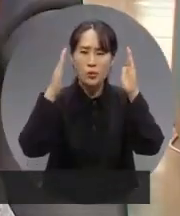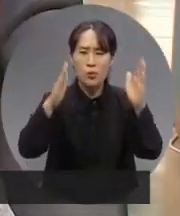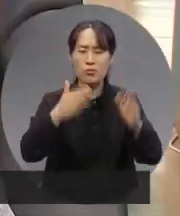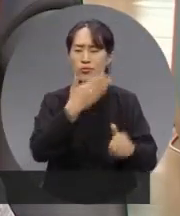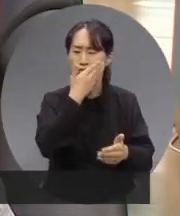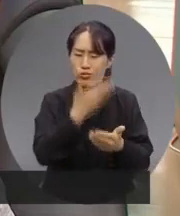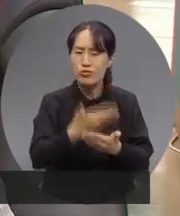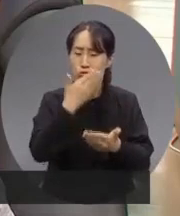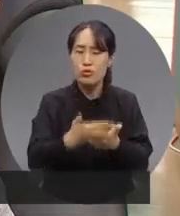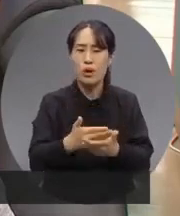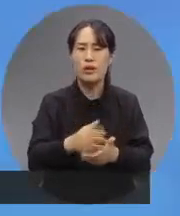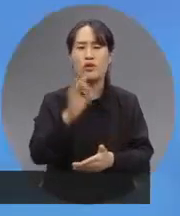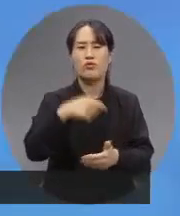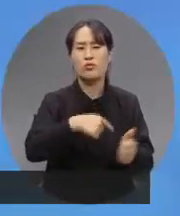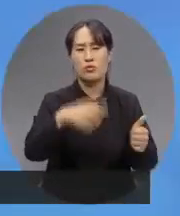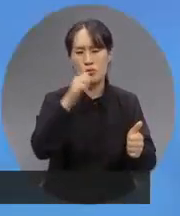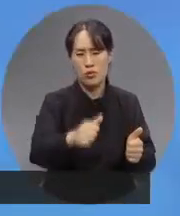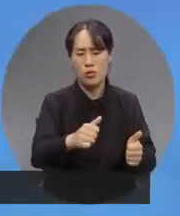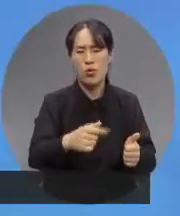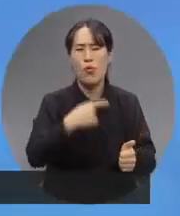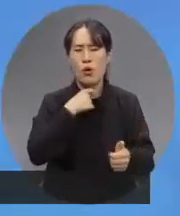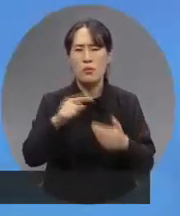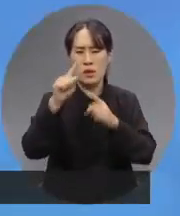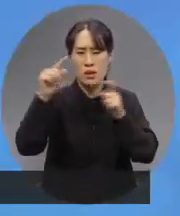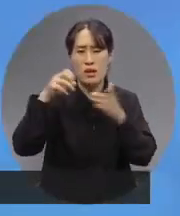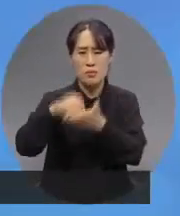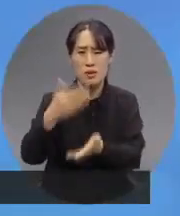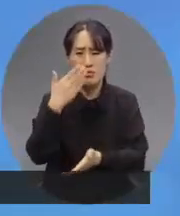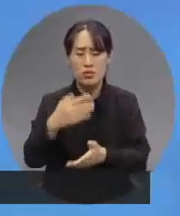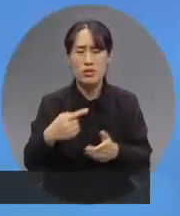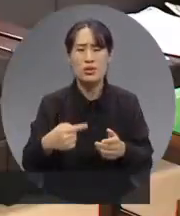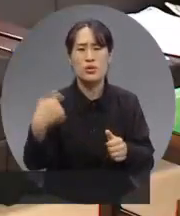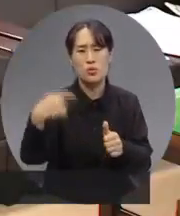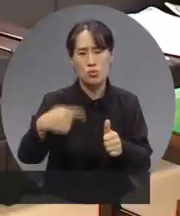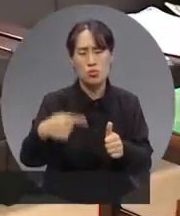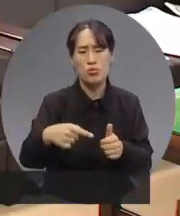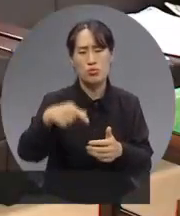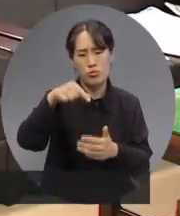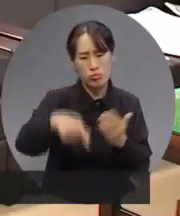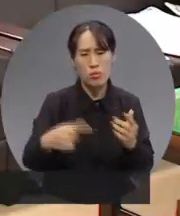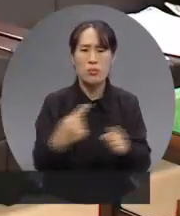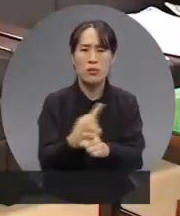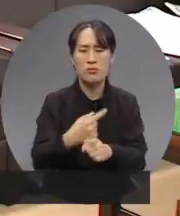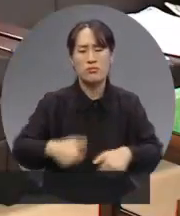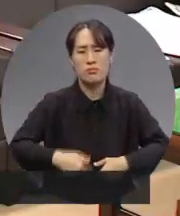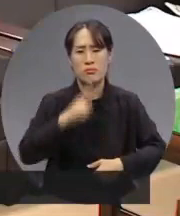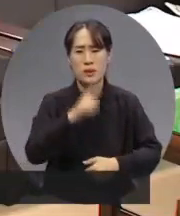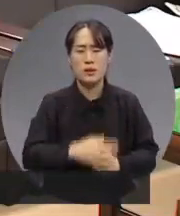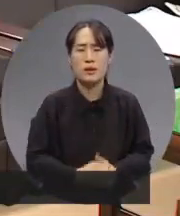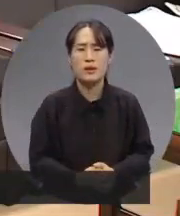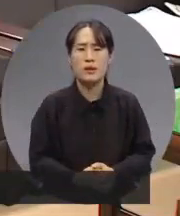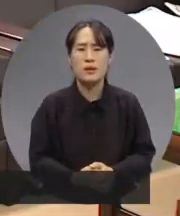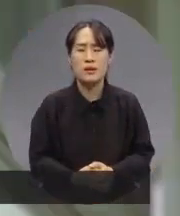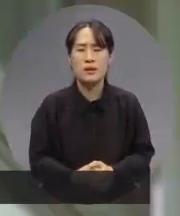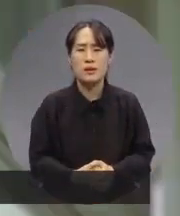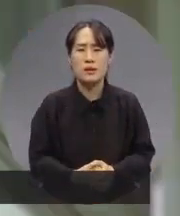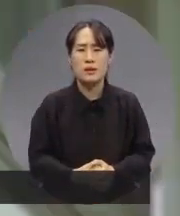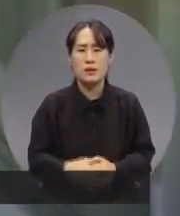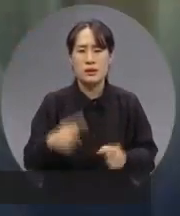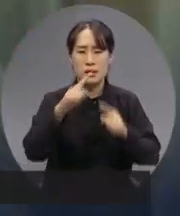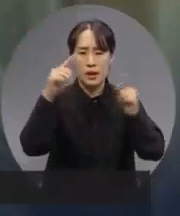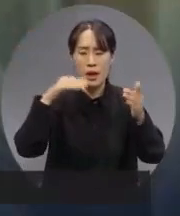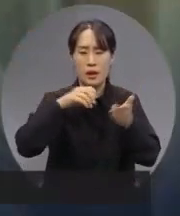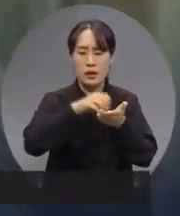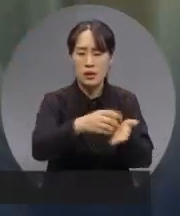강조하는 윤 교육감은 그래도 원하면 대학은 갈 수 있게 교육과정을 만들어줘야 하는 거 아니냐는 입장입니다. 대학을 진학하기